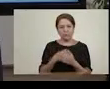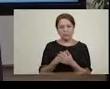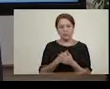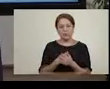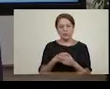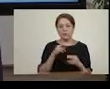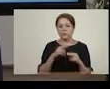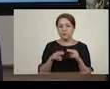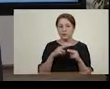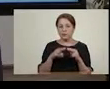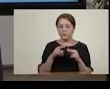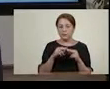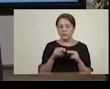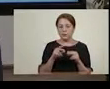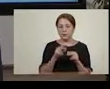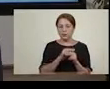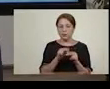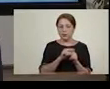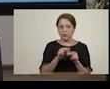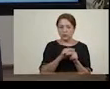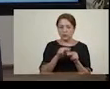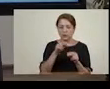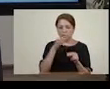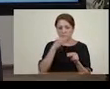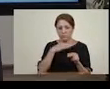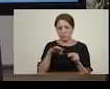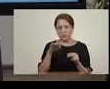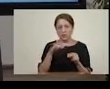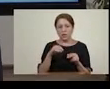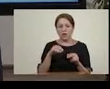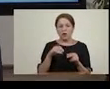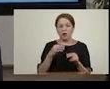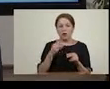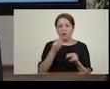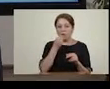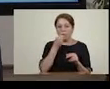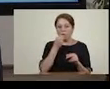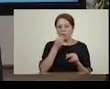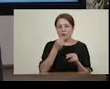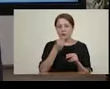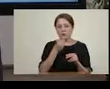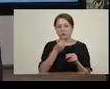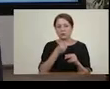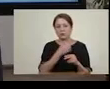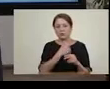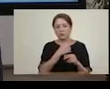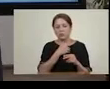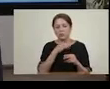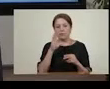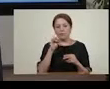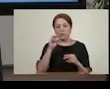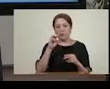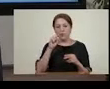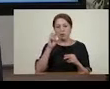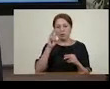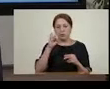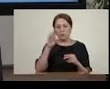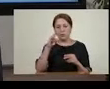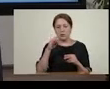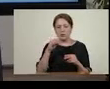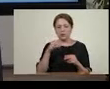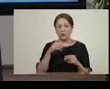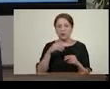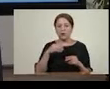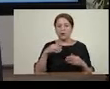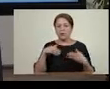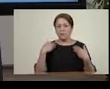sabzi darmondorligiga boy, ishtaha ochuvchi hisoblanadi. Vitaminlarga boyligi bilan boshqa o'simliklardan farq qiladi